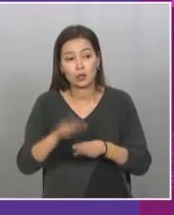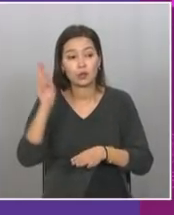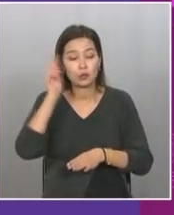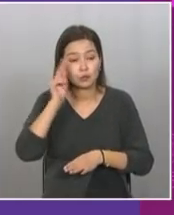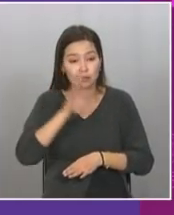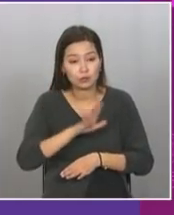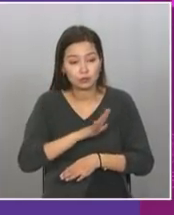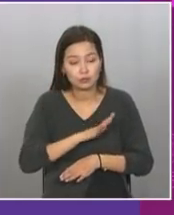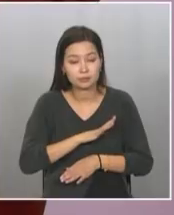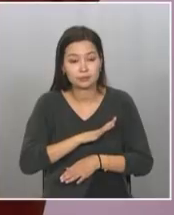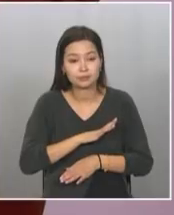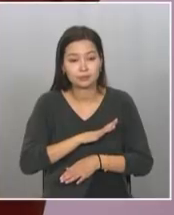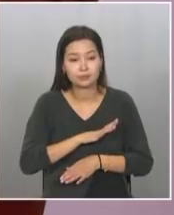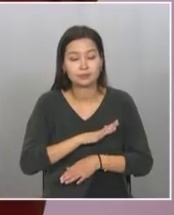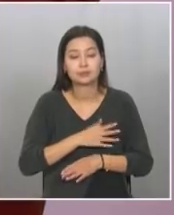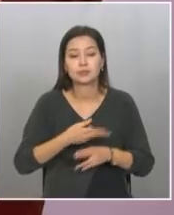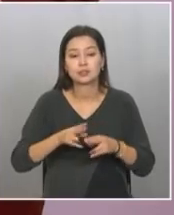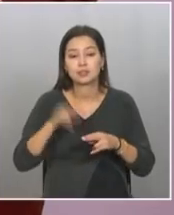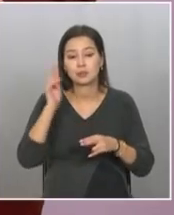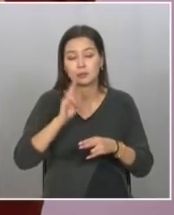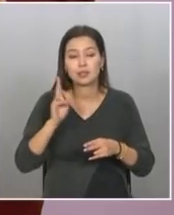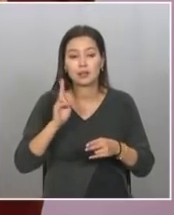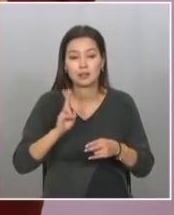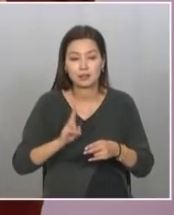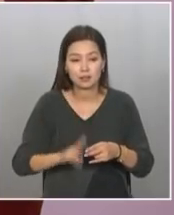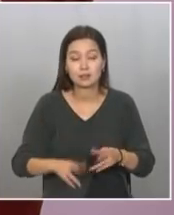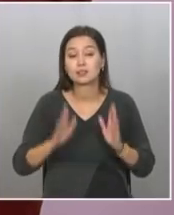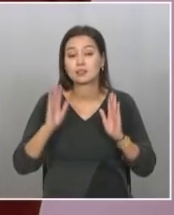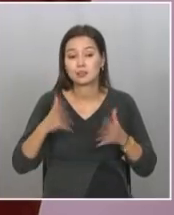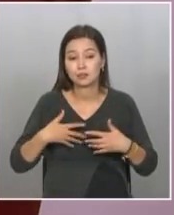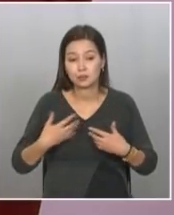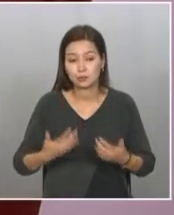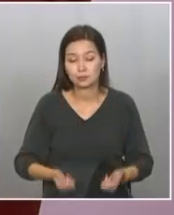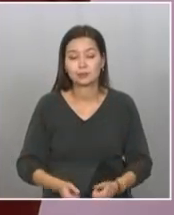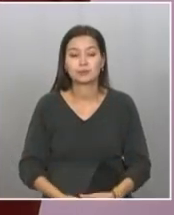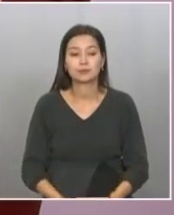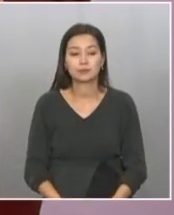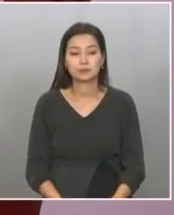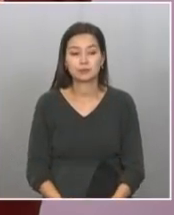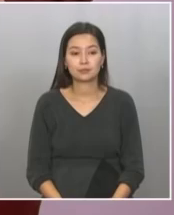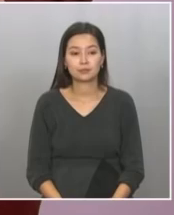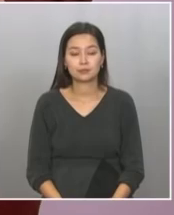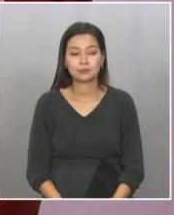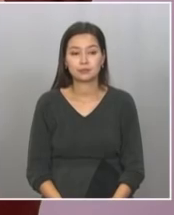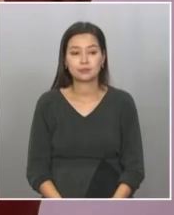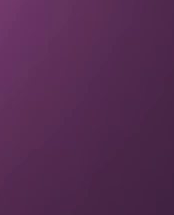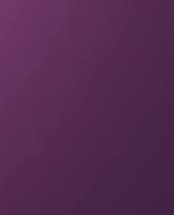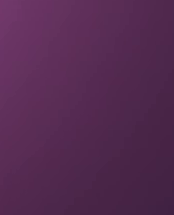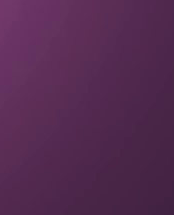есептеуді үйрендіңдер. Осымен бүгінгі сабағымыз аяқталды. Келесі сабақта кездескенше сау